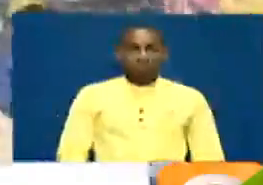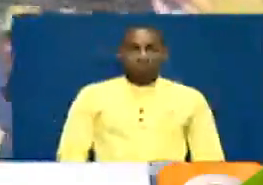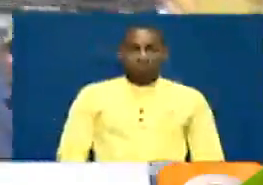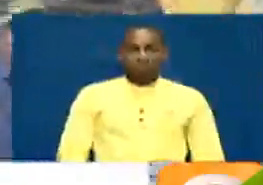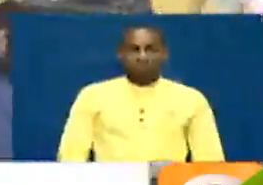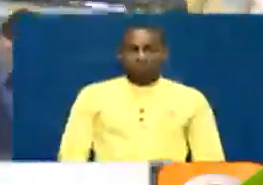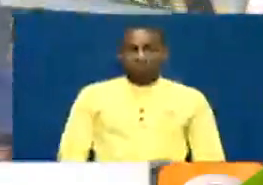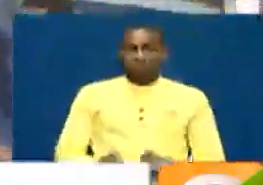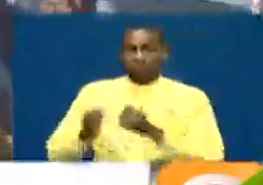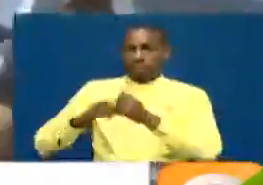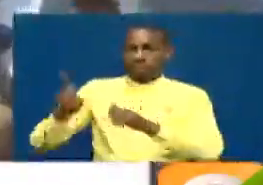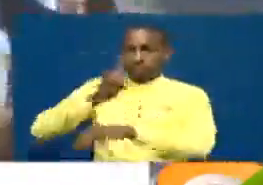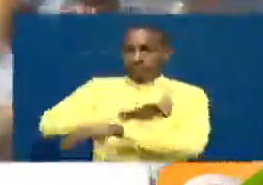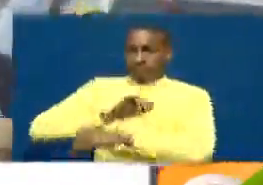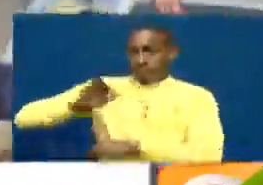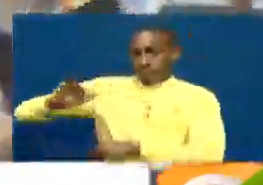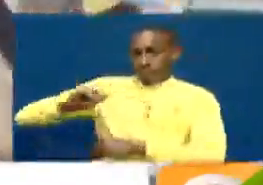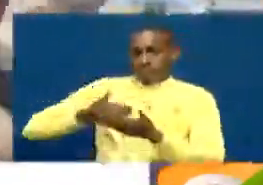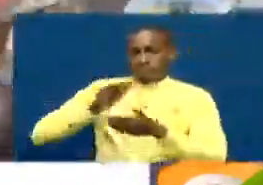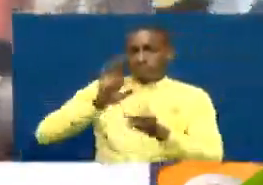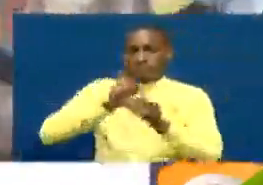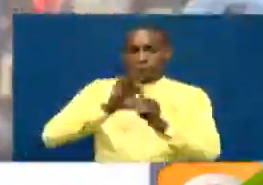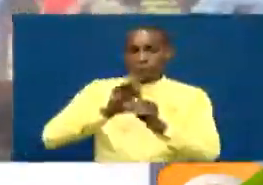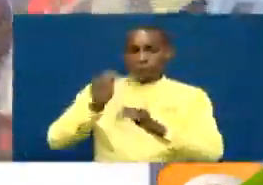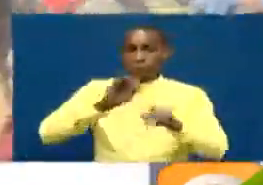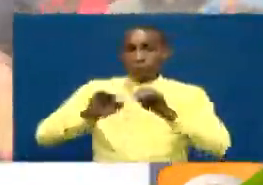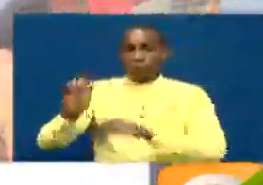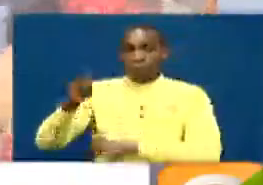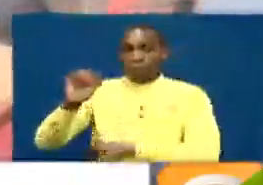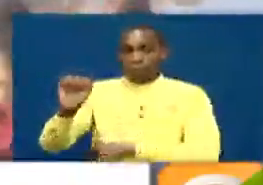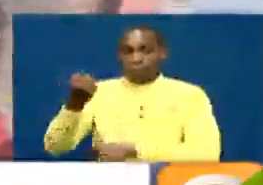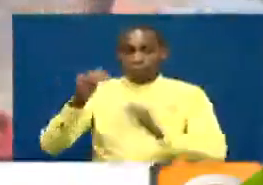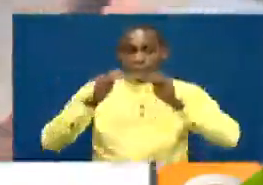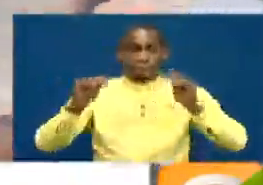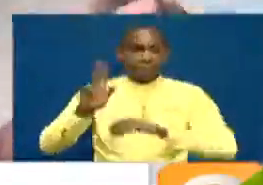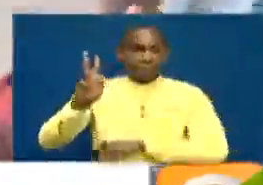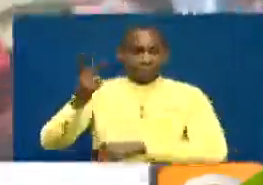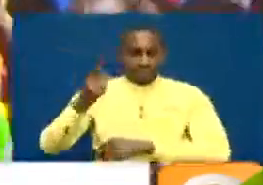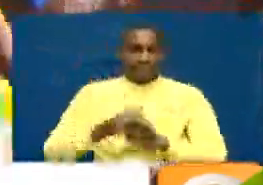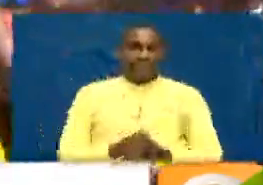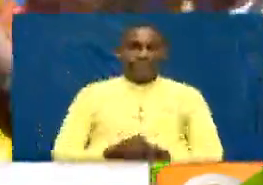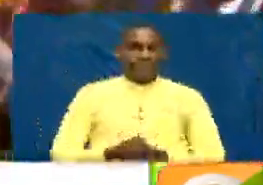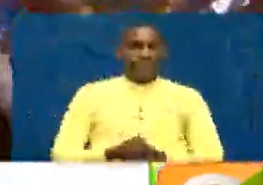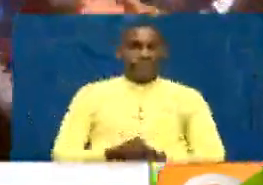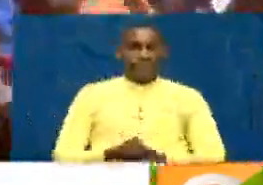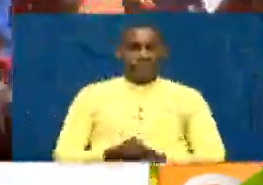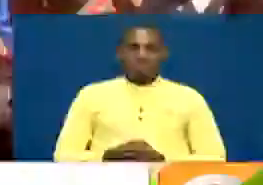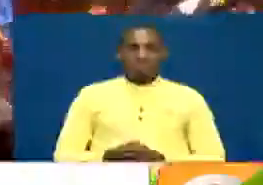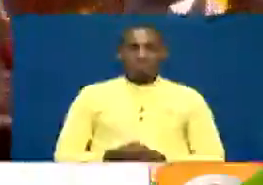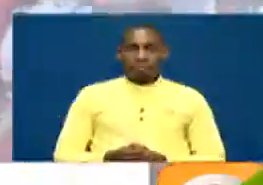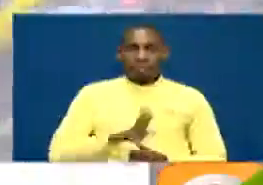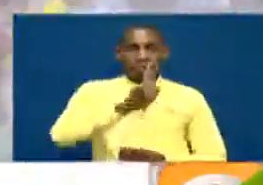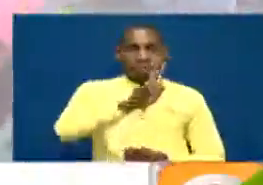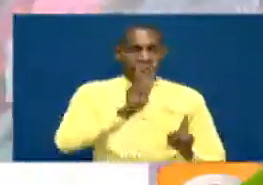Siku 16 zimesalia kabla ya kura ya kumchagua rais wa tano wa Jamhuri ya Kenya kupigwa.